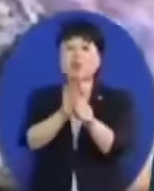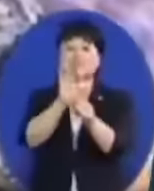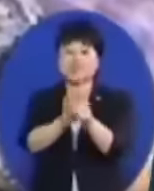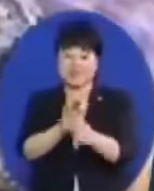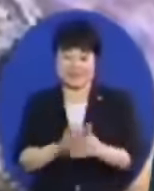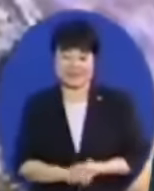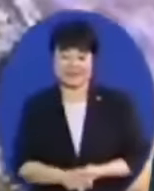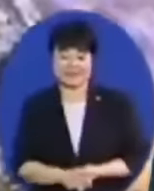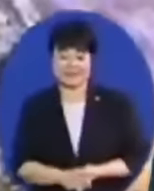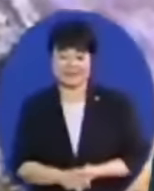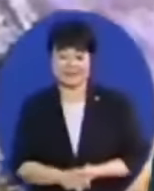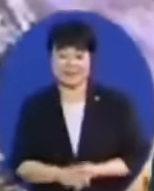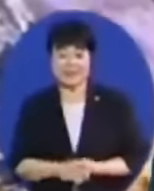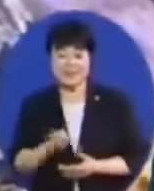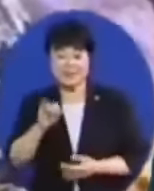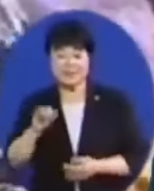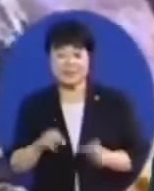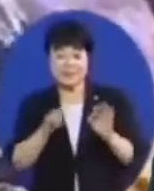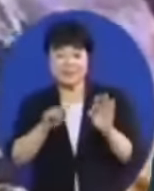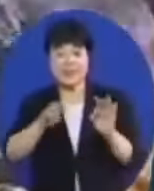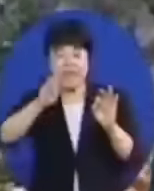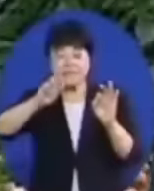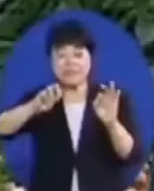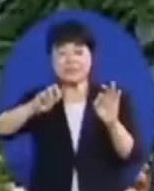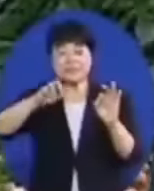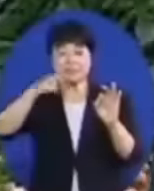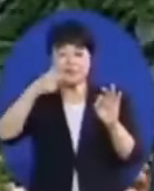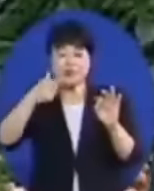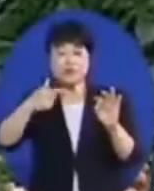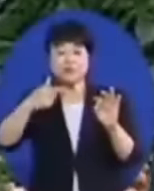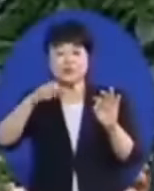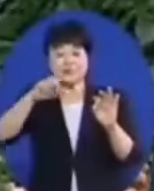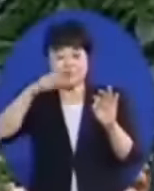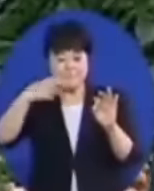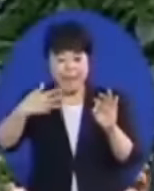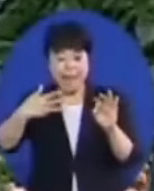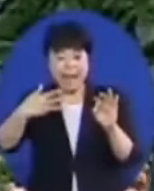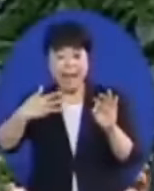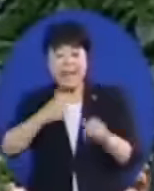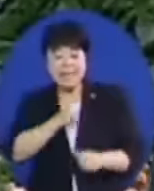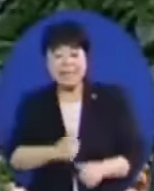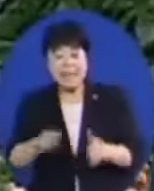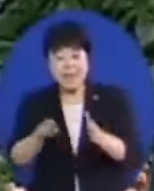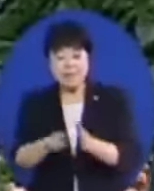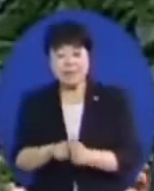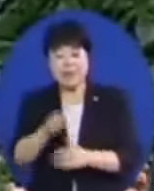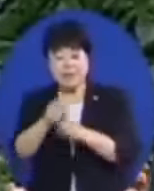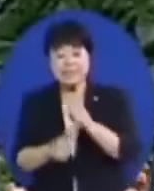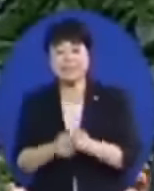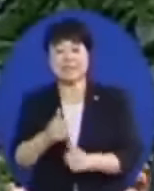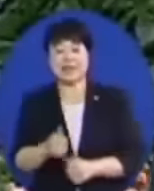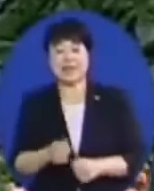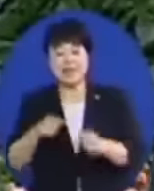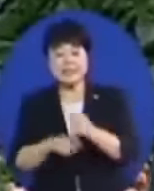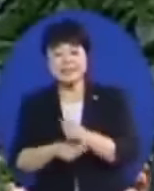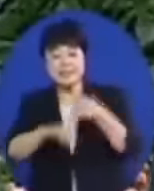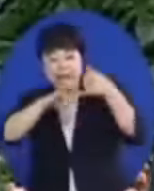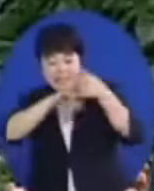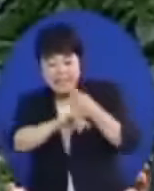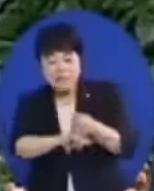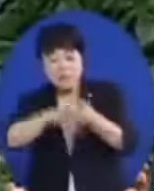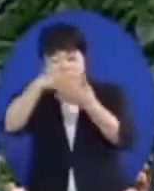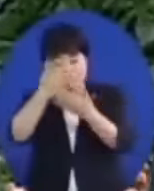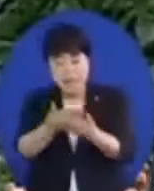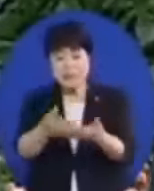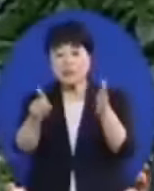것입니다. 히브리서 10장 36절로 38절에 너희에게 인내가 필요하면 너희가 하나님의 뜻을 행한 후에 약속하신 것을